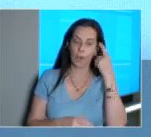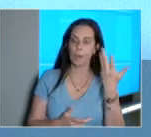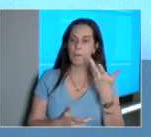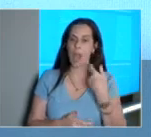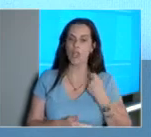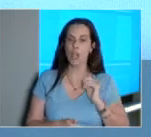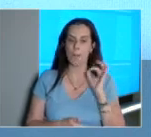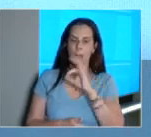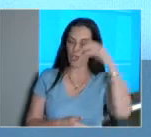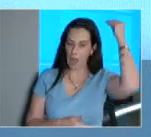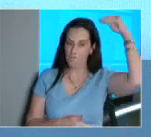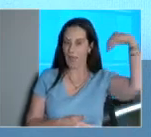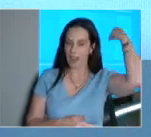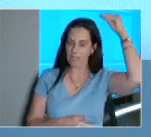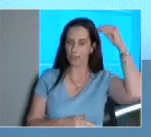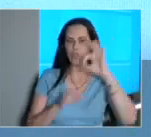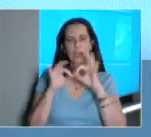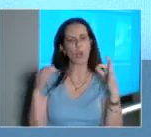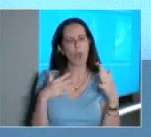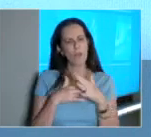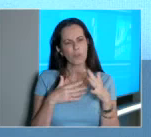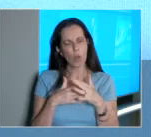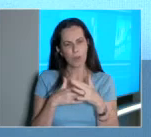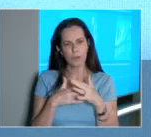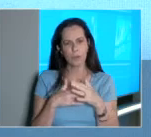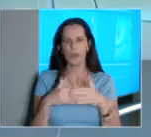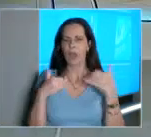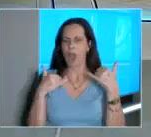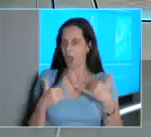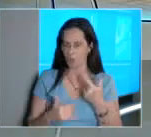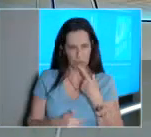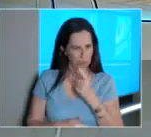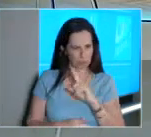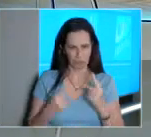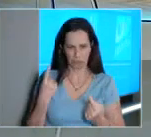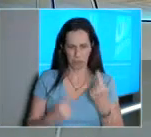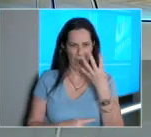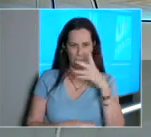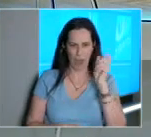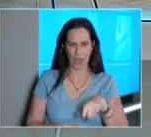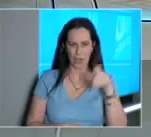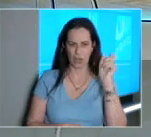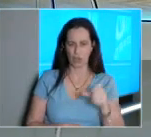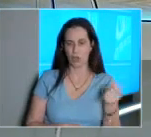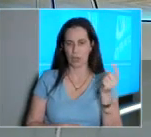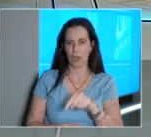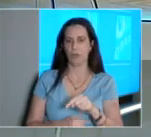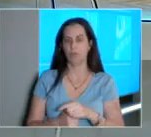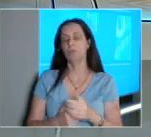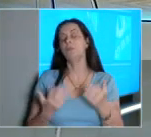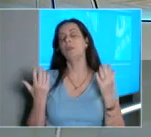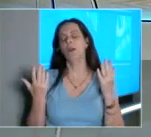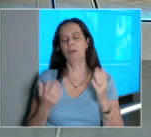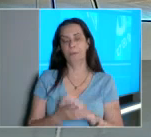ממנגנוני הביטחון הפלסטינים שפתחו בחקירה ובודקים את האירוע, ועכשיו הוא מתכחש לאורחים הפלסטינים שהגיעו לחתונה,